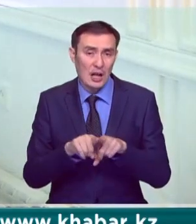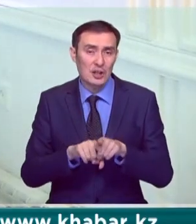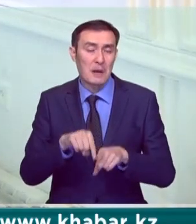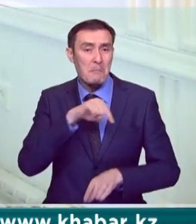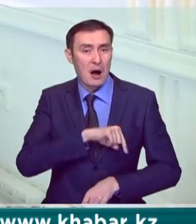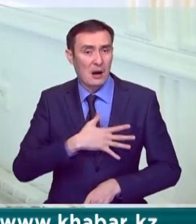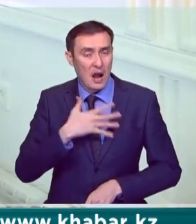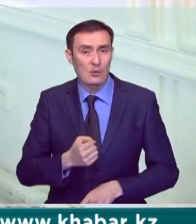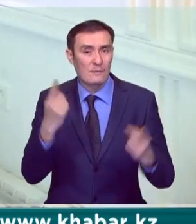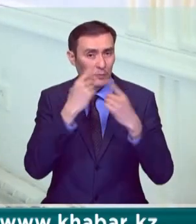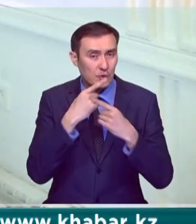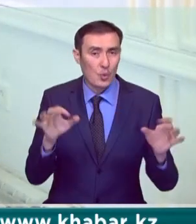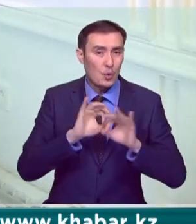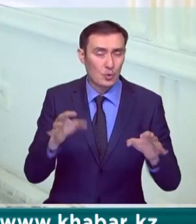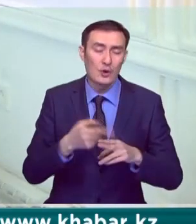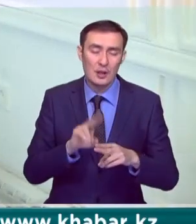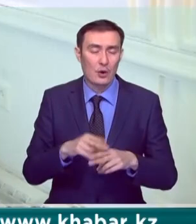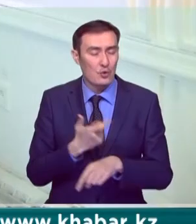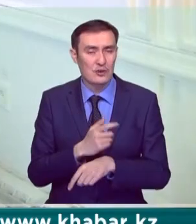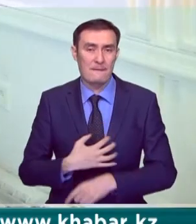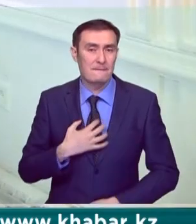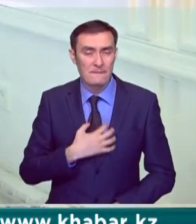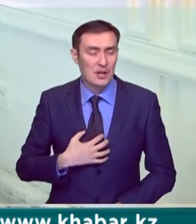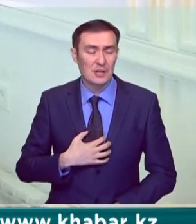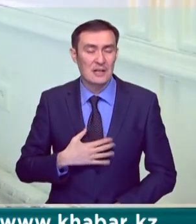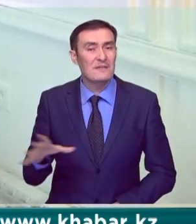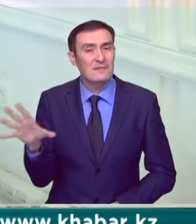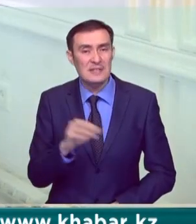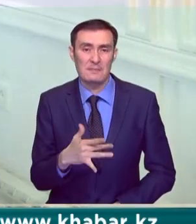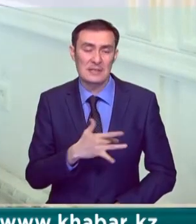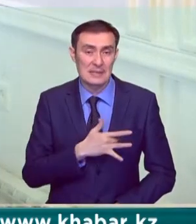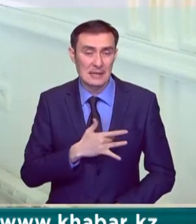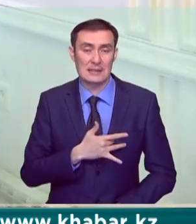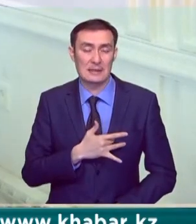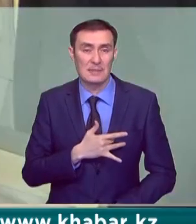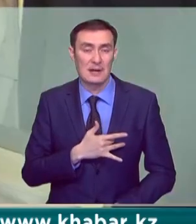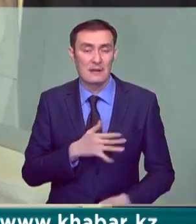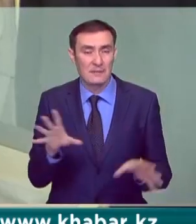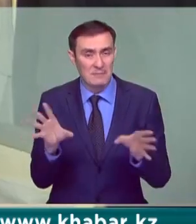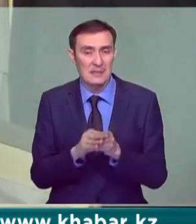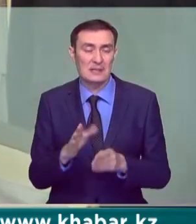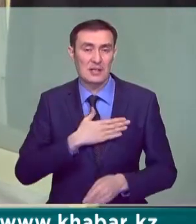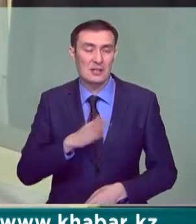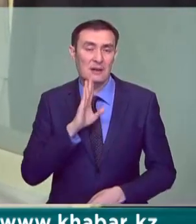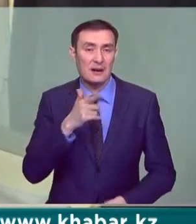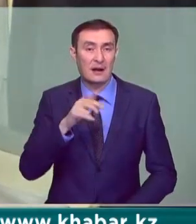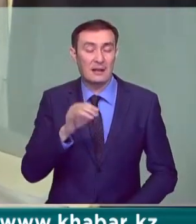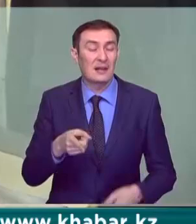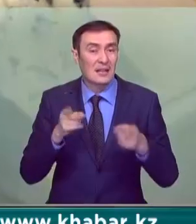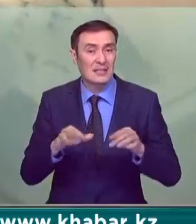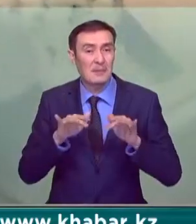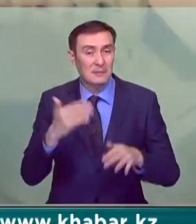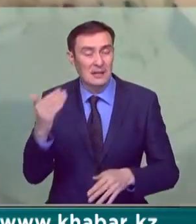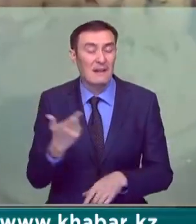моральную информационном это очень дорогого стоят и всем сердцем они с галины на самом деле для